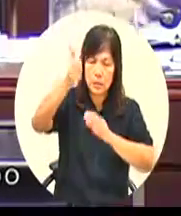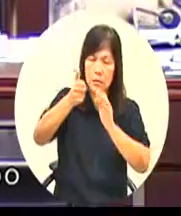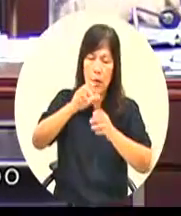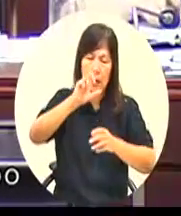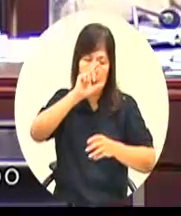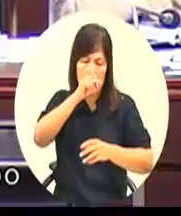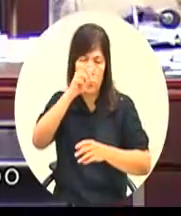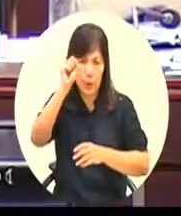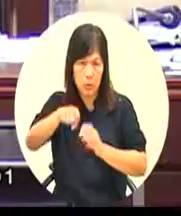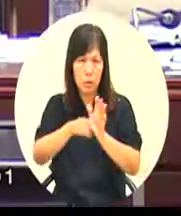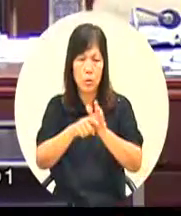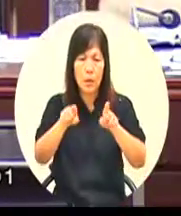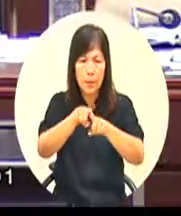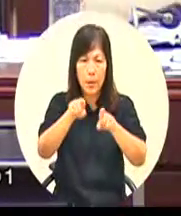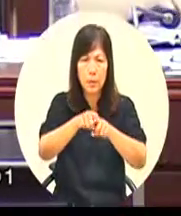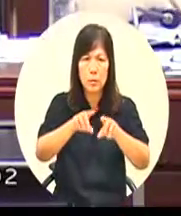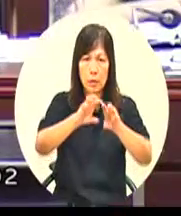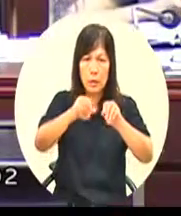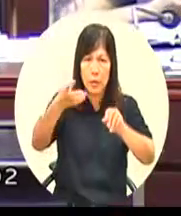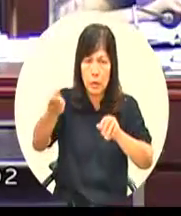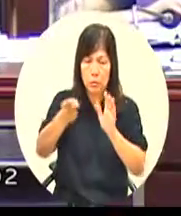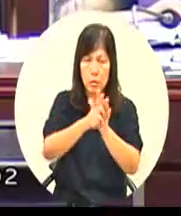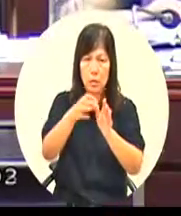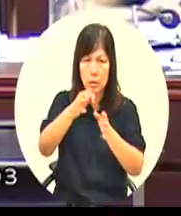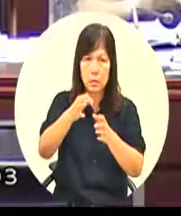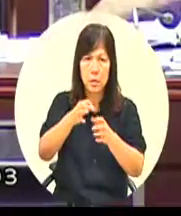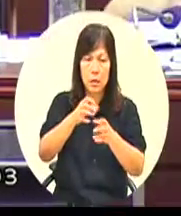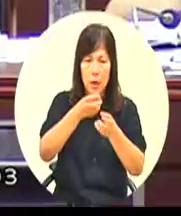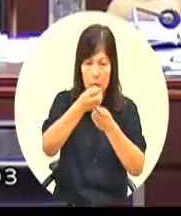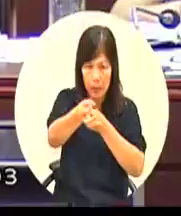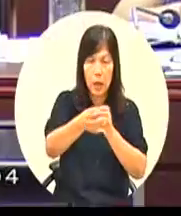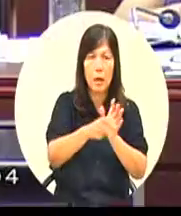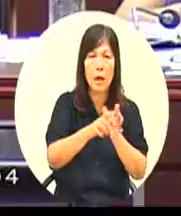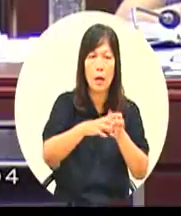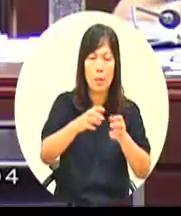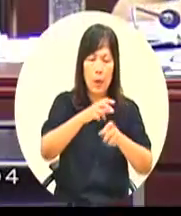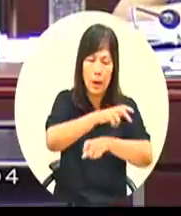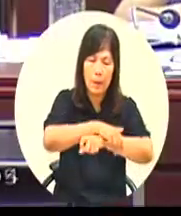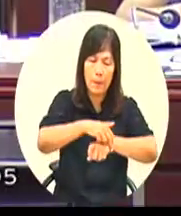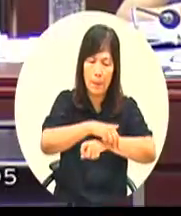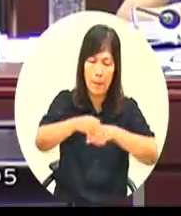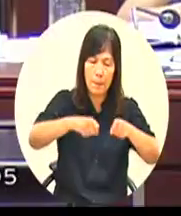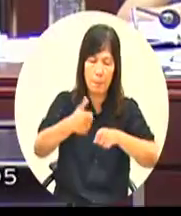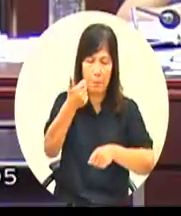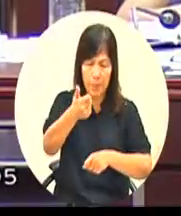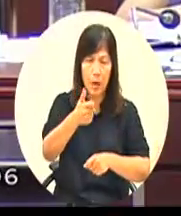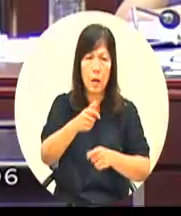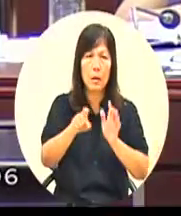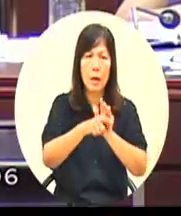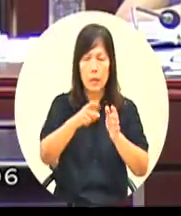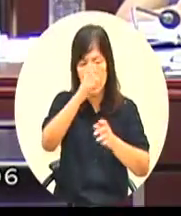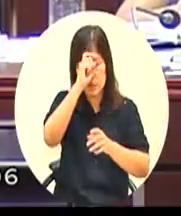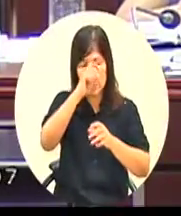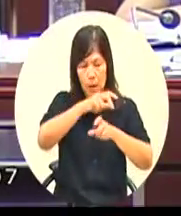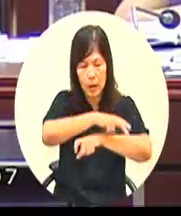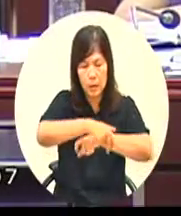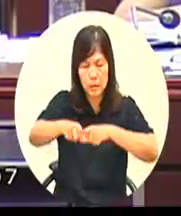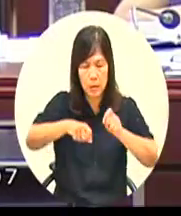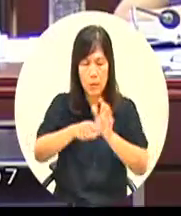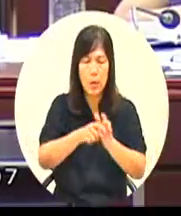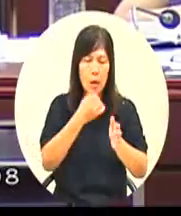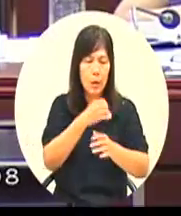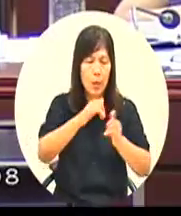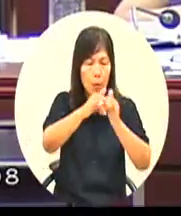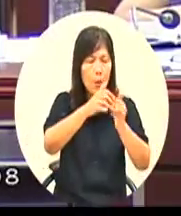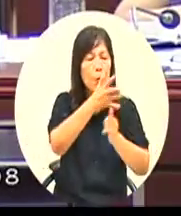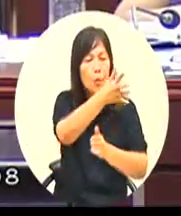由平均地权基金来支应，做了一个良好的规划。那我希望在规划的时候呢，也能够听社区民众还